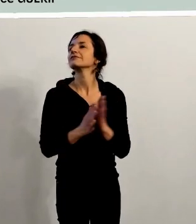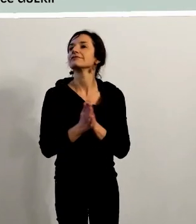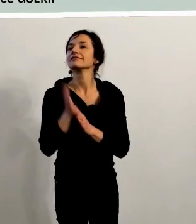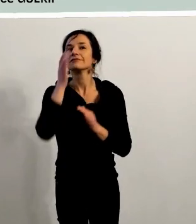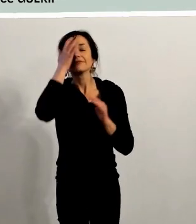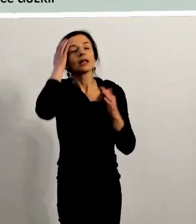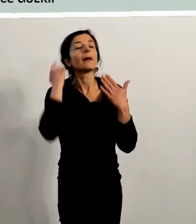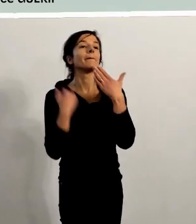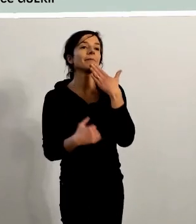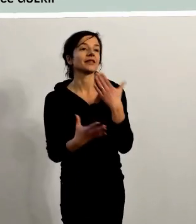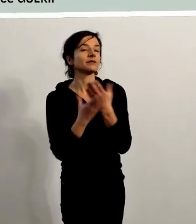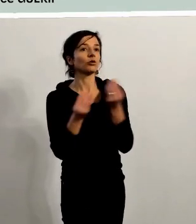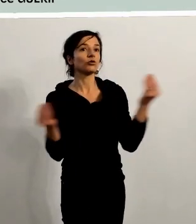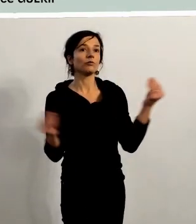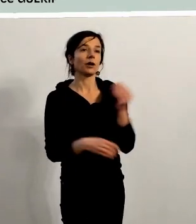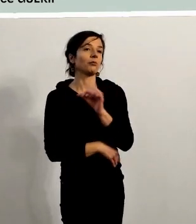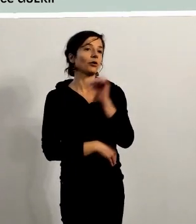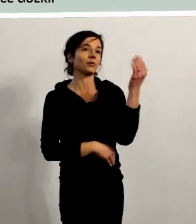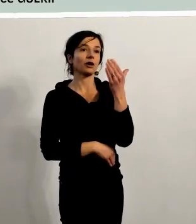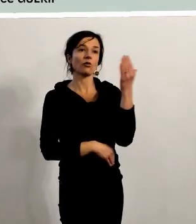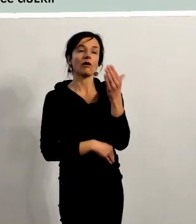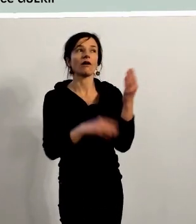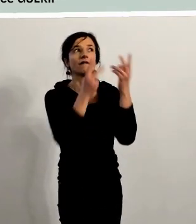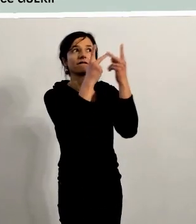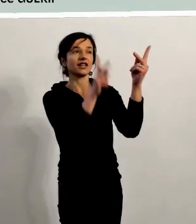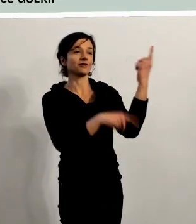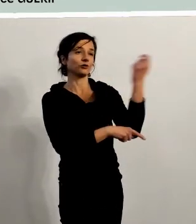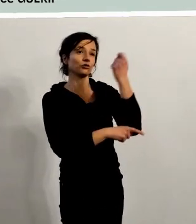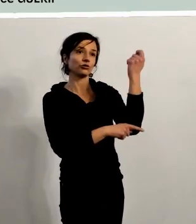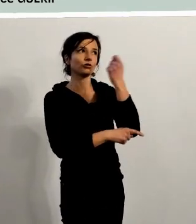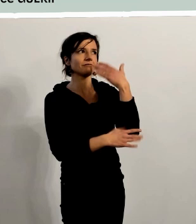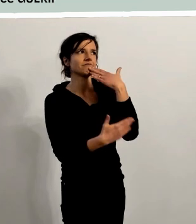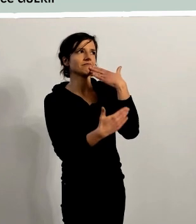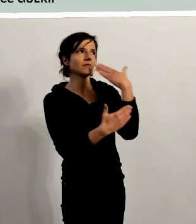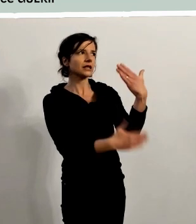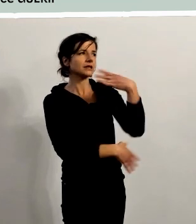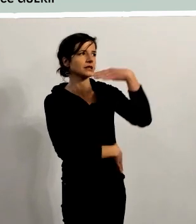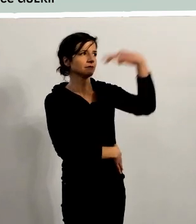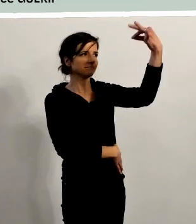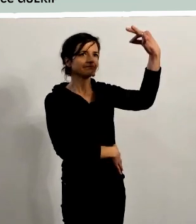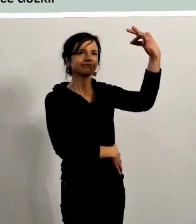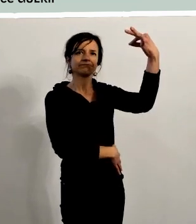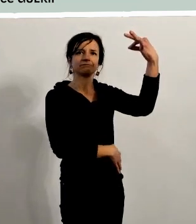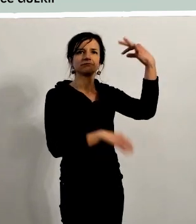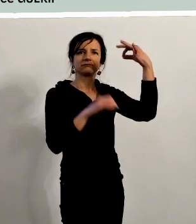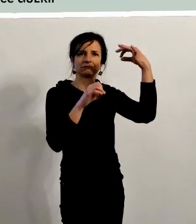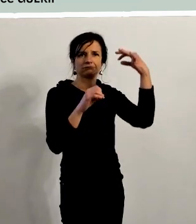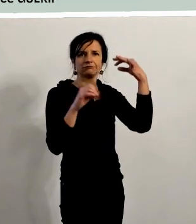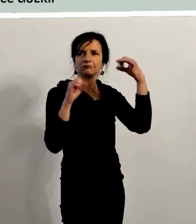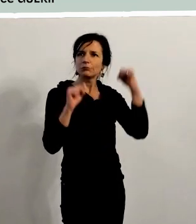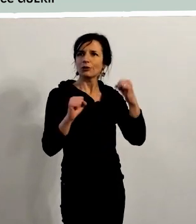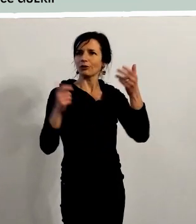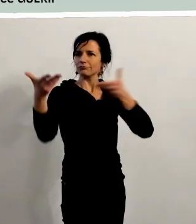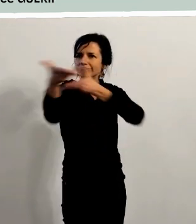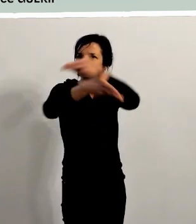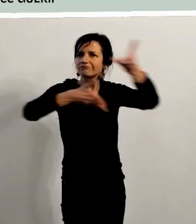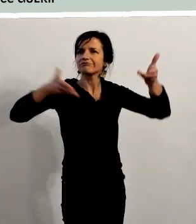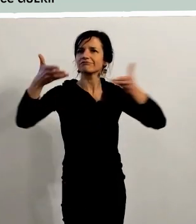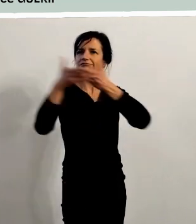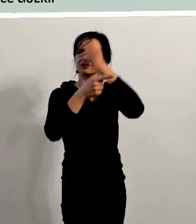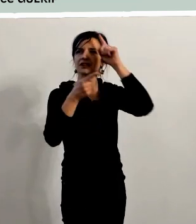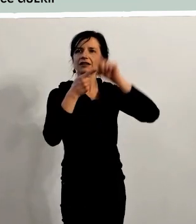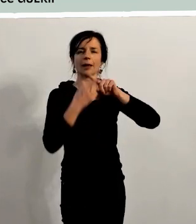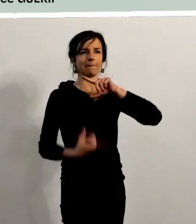Merci beaucoup. Donc, tout d'abord, merci à la ville de Tours donc, de nous permettre d'échanger avec vous sur ce sujet des